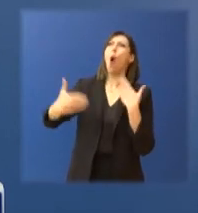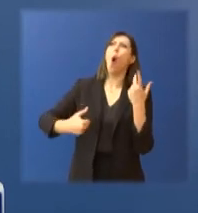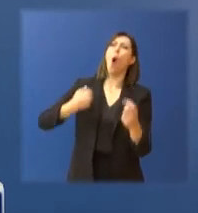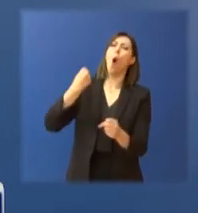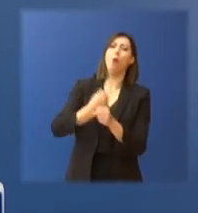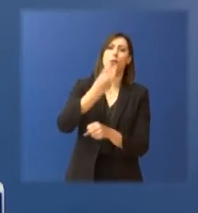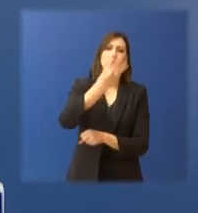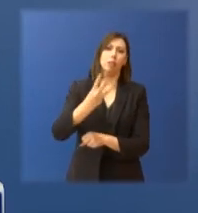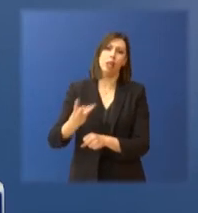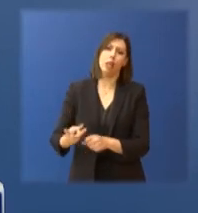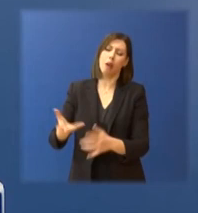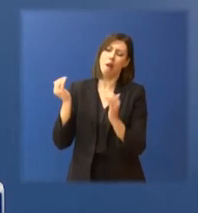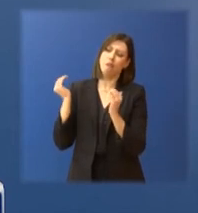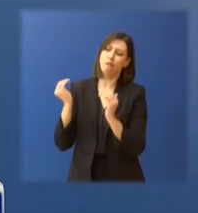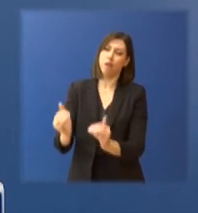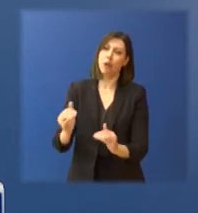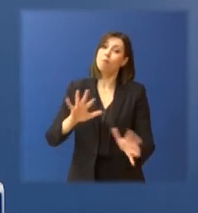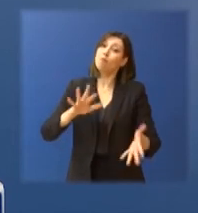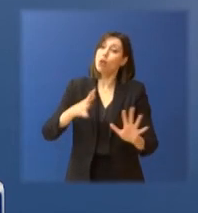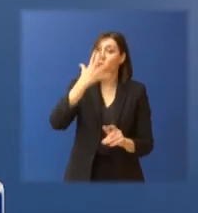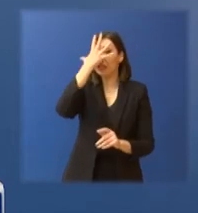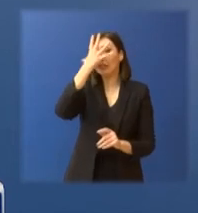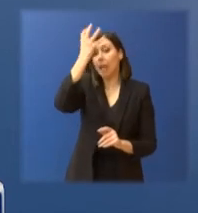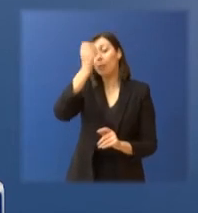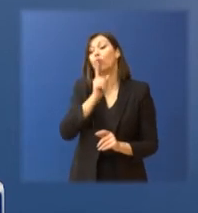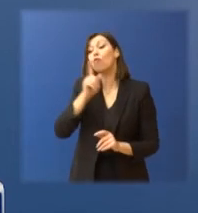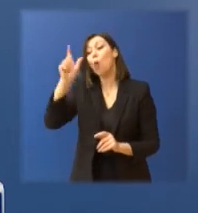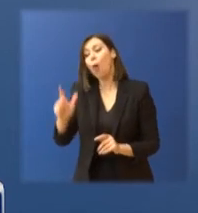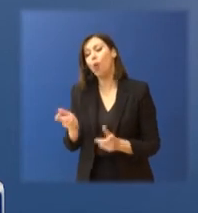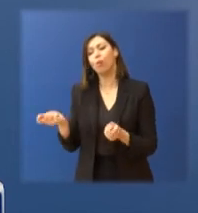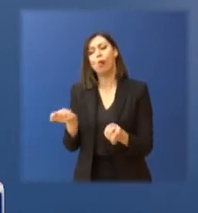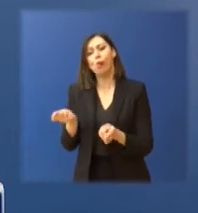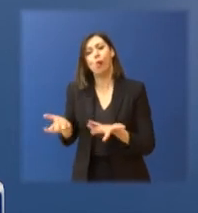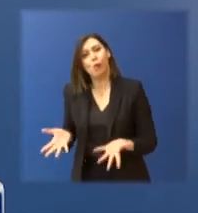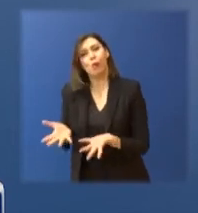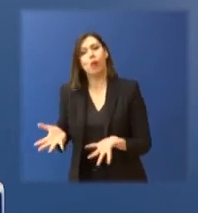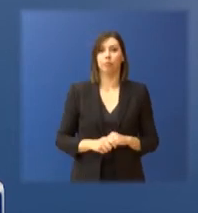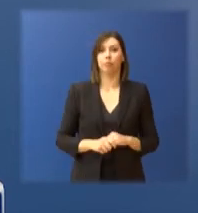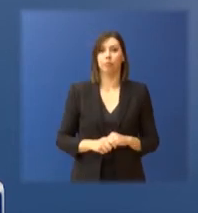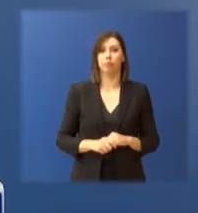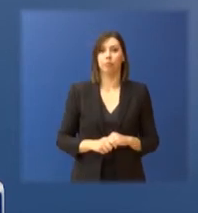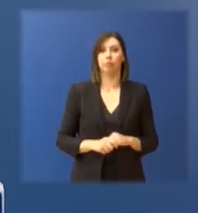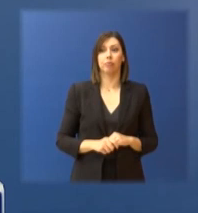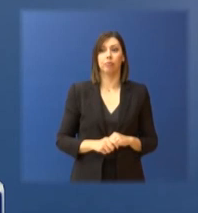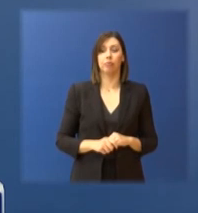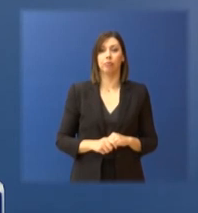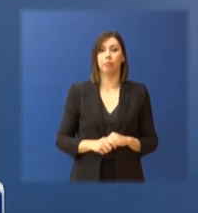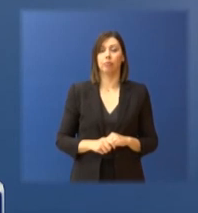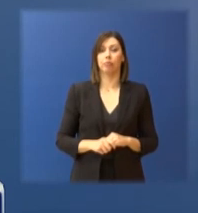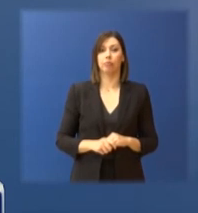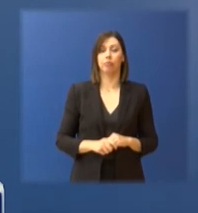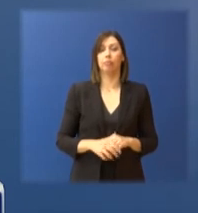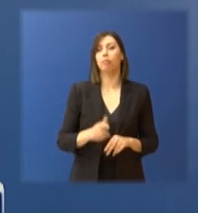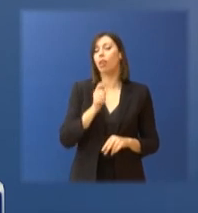για όλα τα ερωτήματα, προαναγγέλλοντας έτσι την ανακοίνωση των αποφάσεων σχετικά με τις εκλογές. Αυτά τα